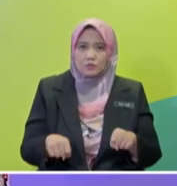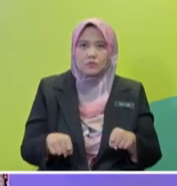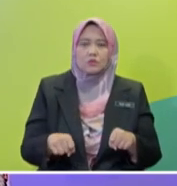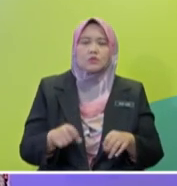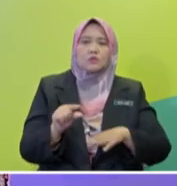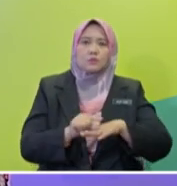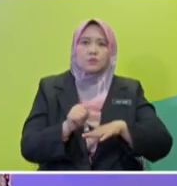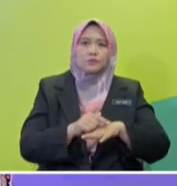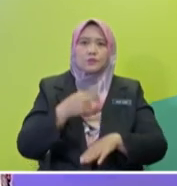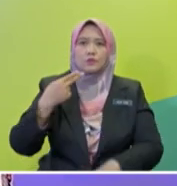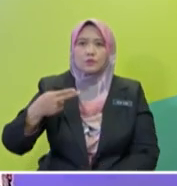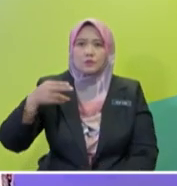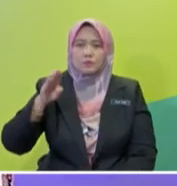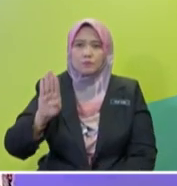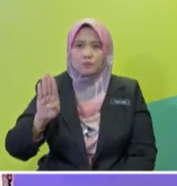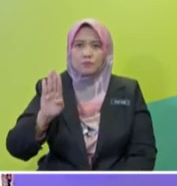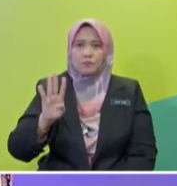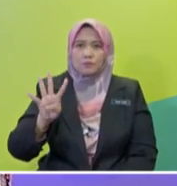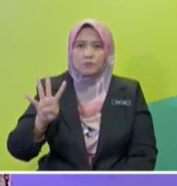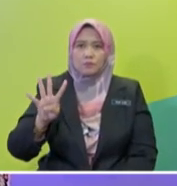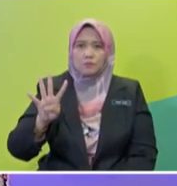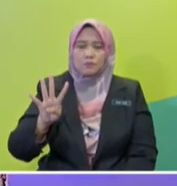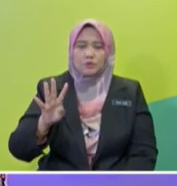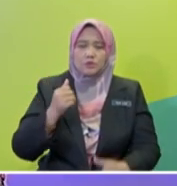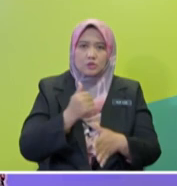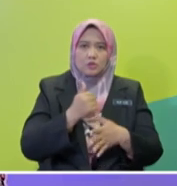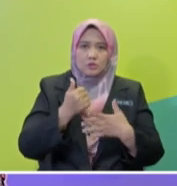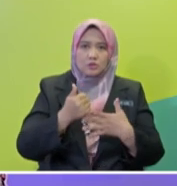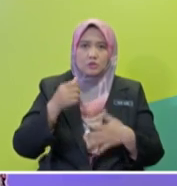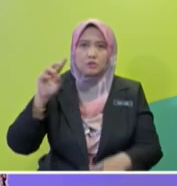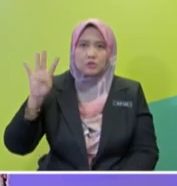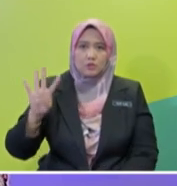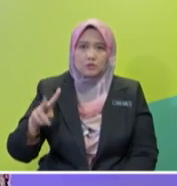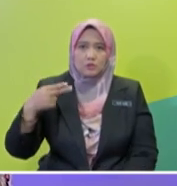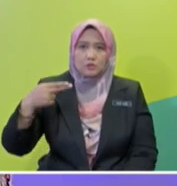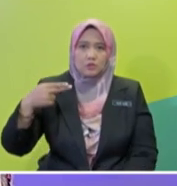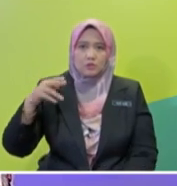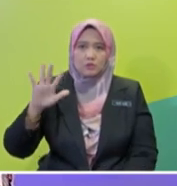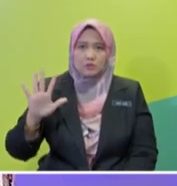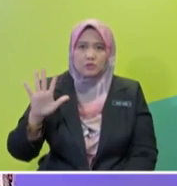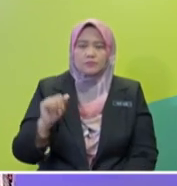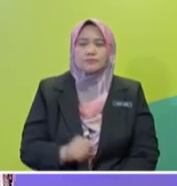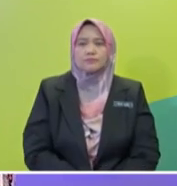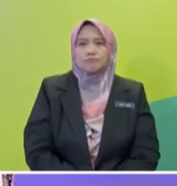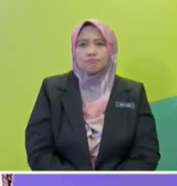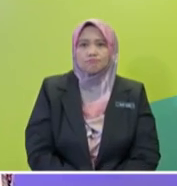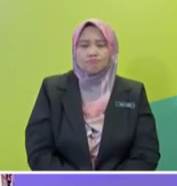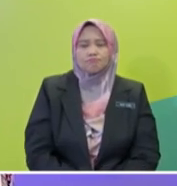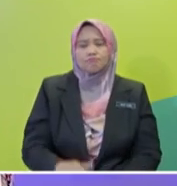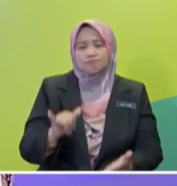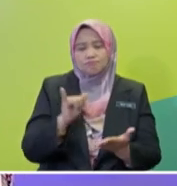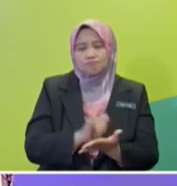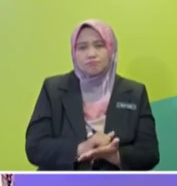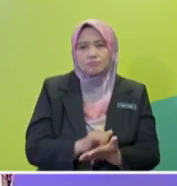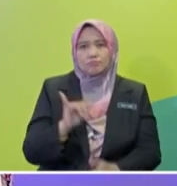his 4 ataupun hs5 oke itu adalah yang sesuai lah